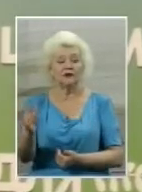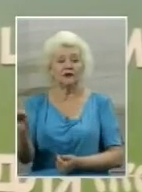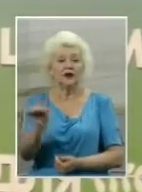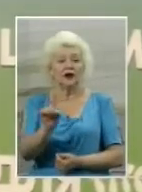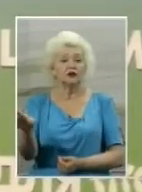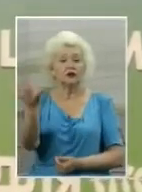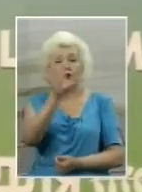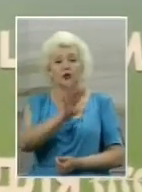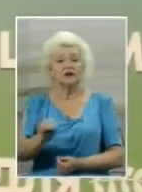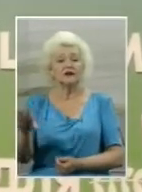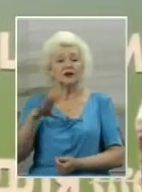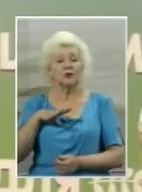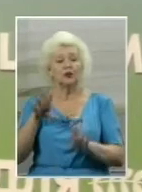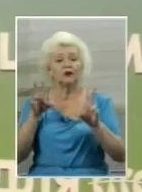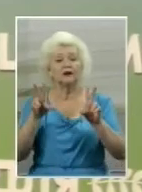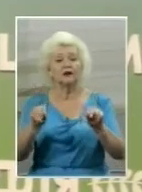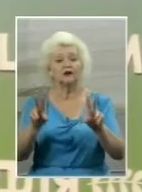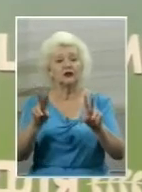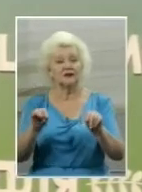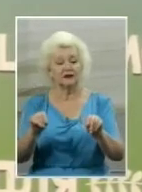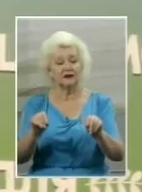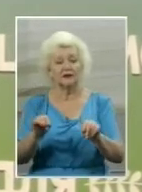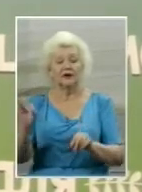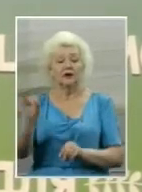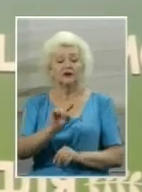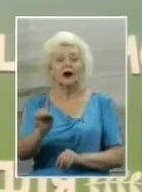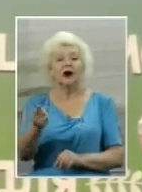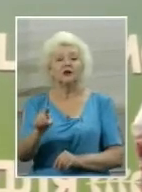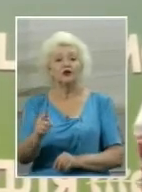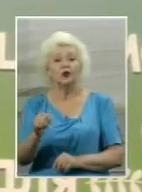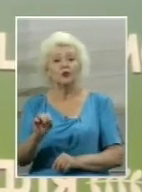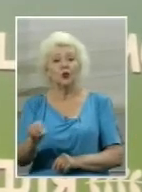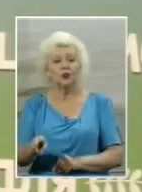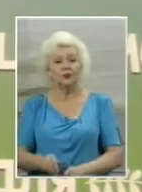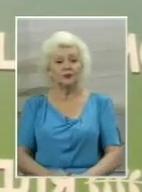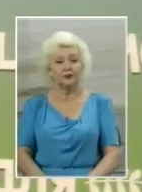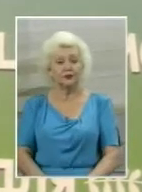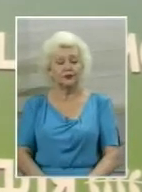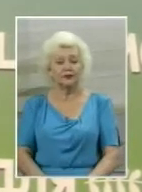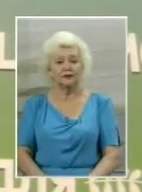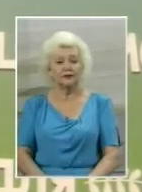всі були щасливі, та чому?